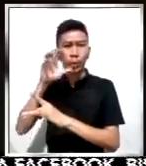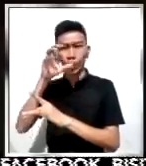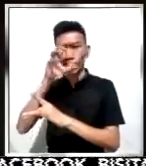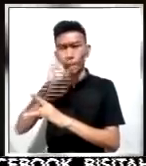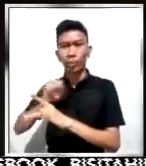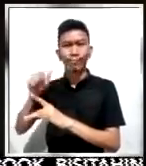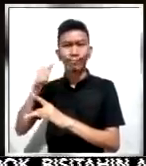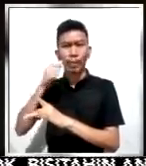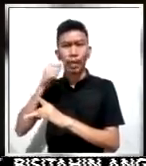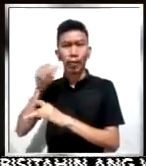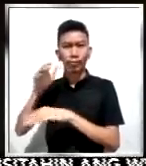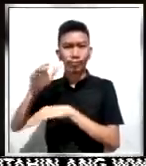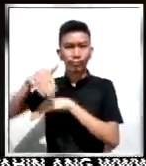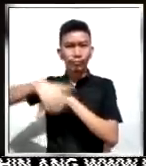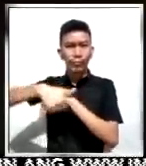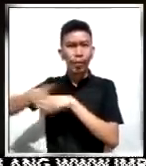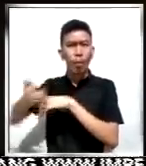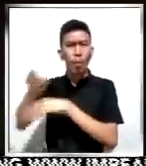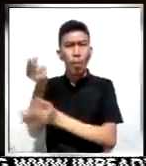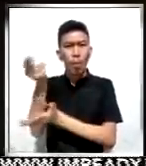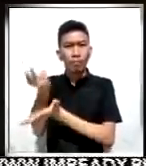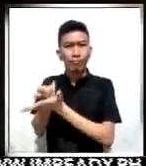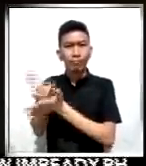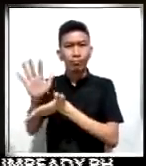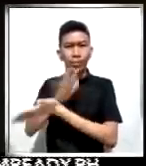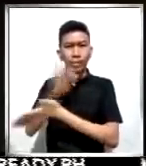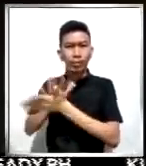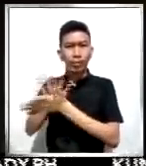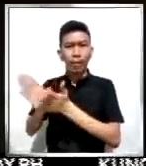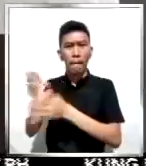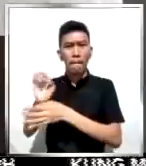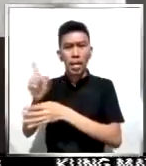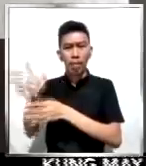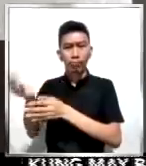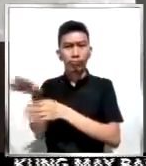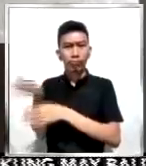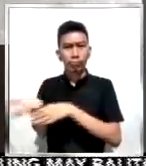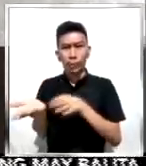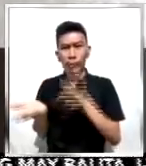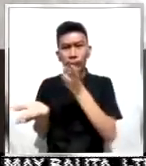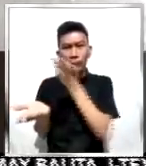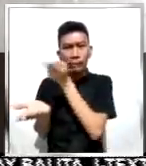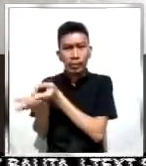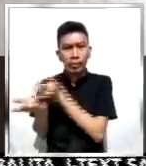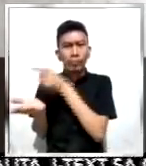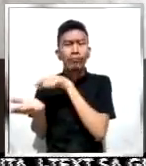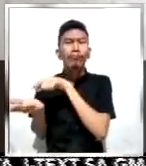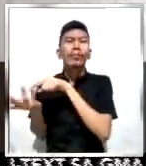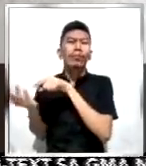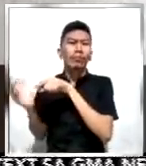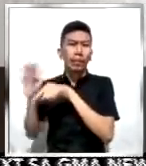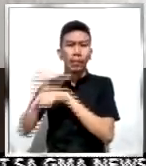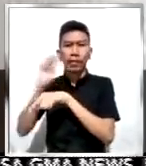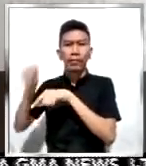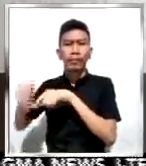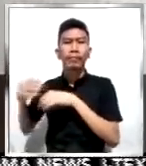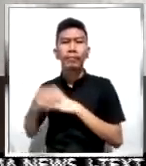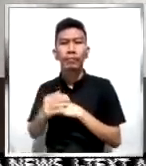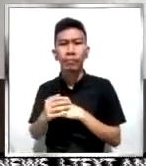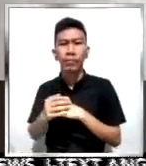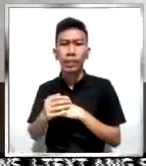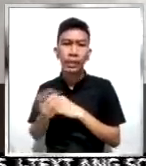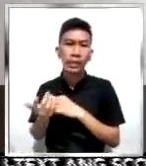sa karton sa ilalim ng MacArthur Bridge sa Maynila. At ang mas masakla pa, ang matanda